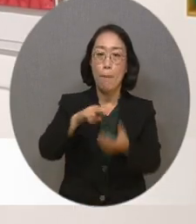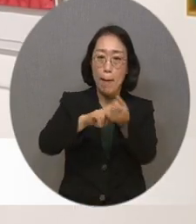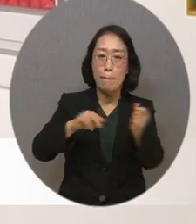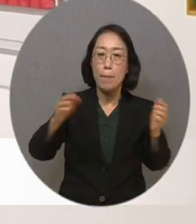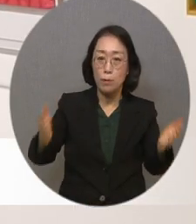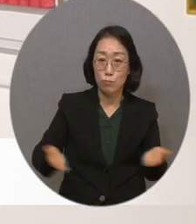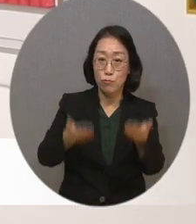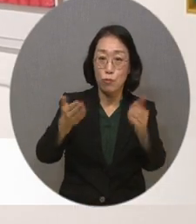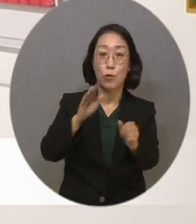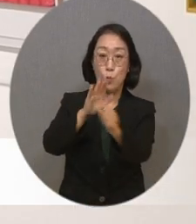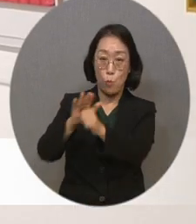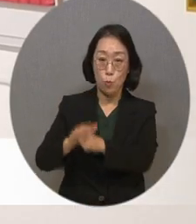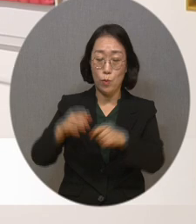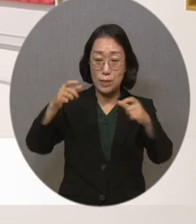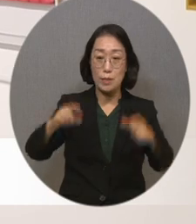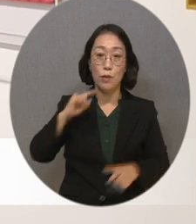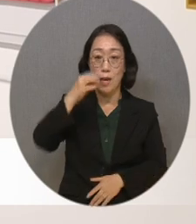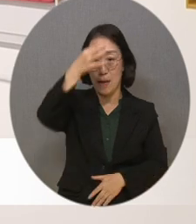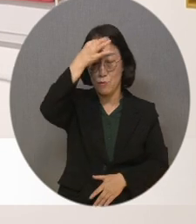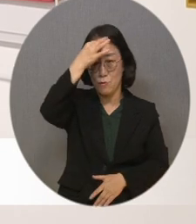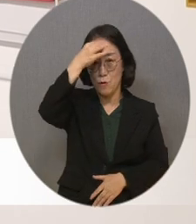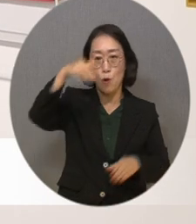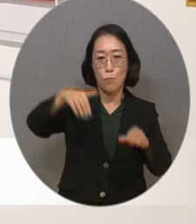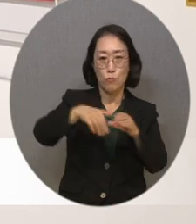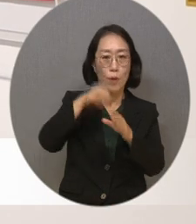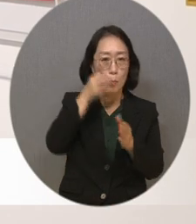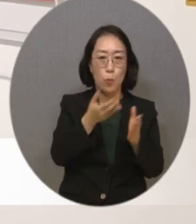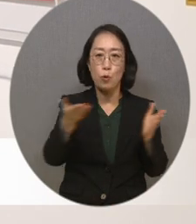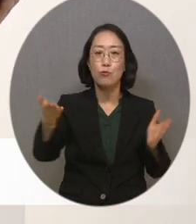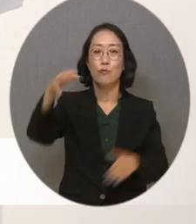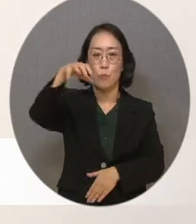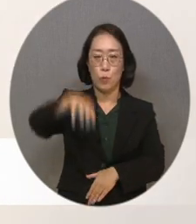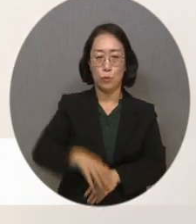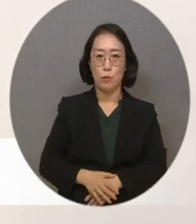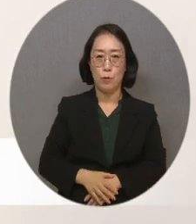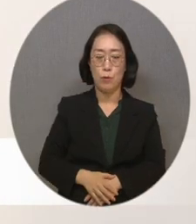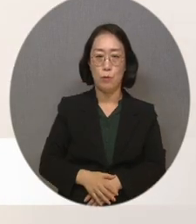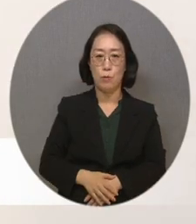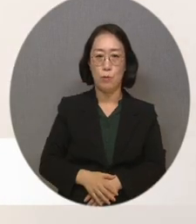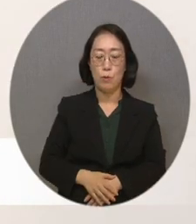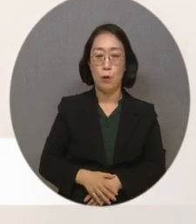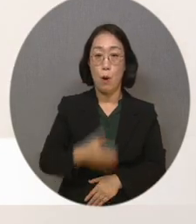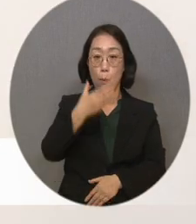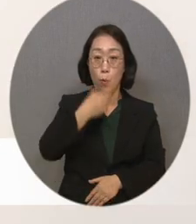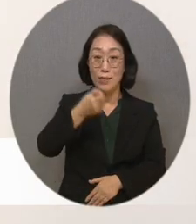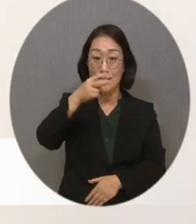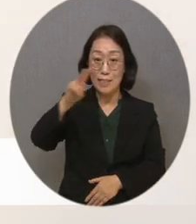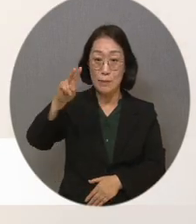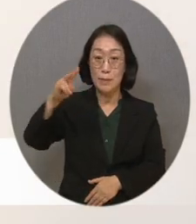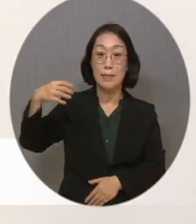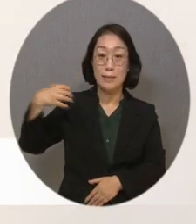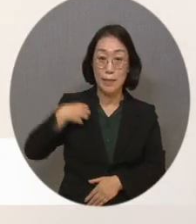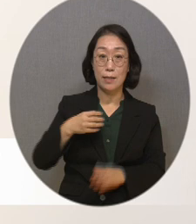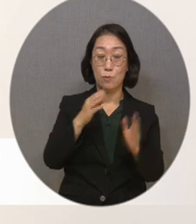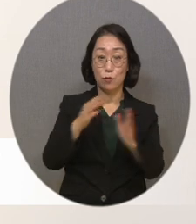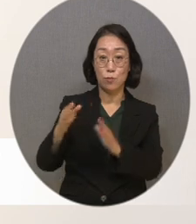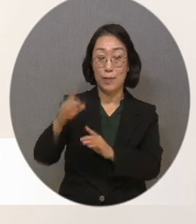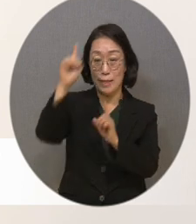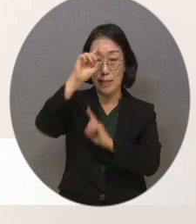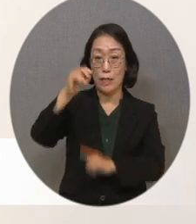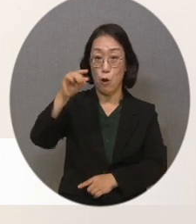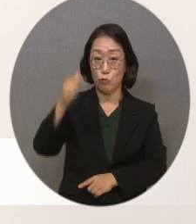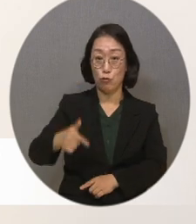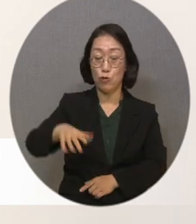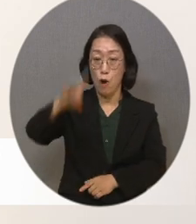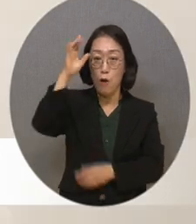촉진시키고 지역 예술 문화를 꽃피우는 자리입니다. 주최사인 복지TV 전남방송 이영춘 사장의